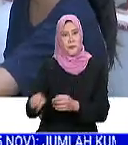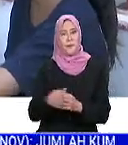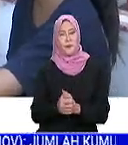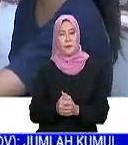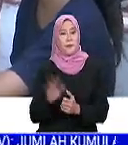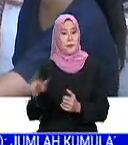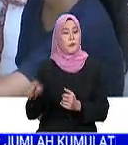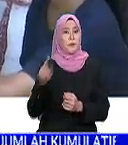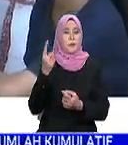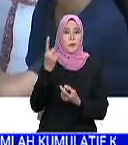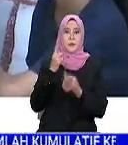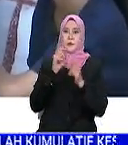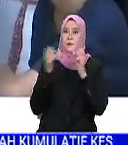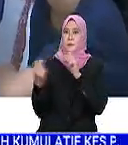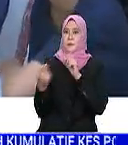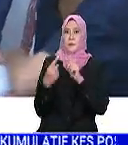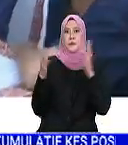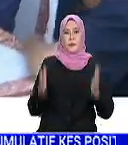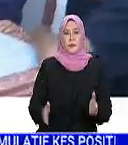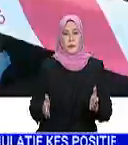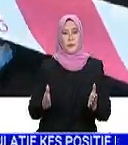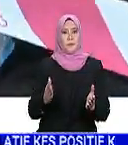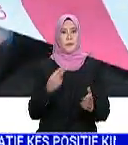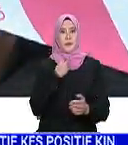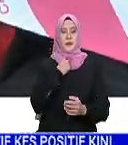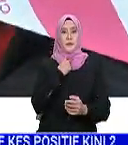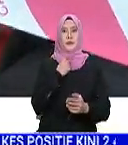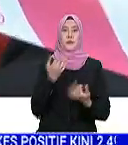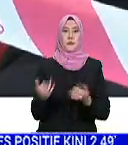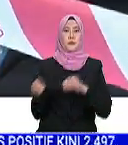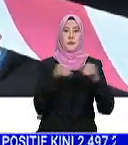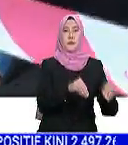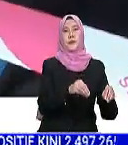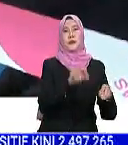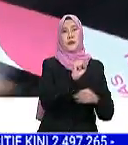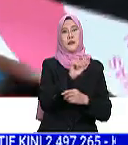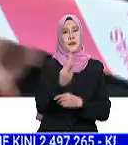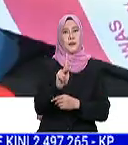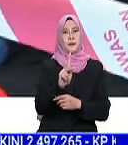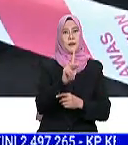Dan berikut reaksi penduduk terjejas yang ditempatkan di PPS SK Convent Alustar.